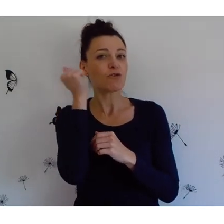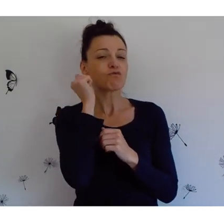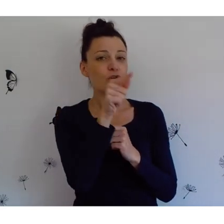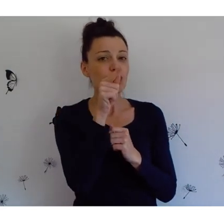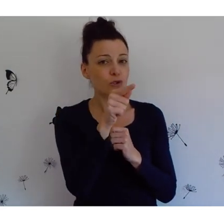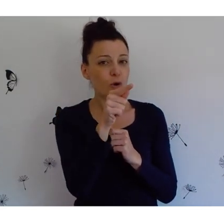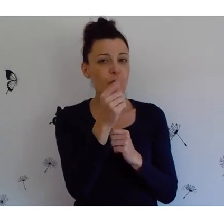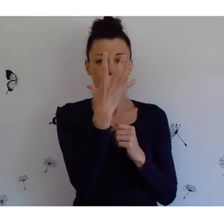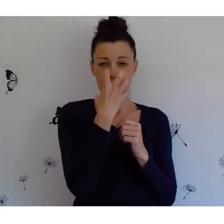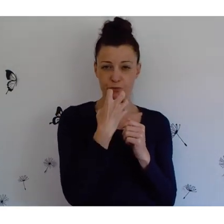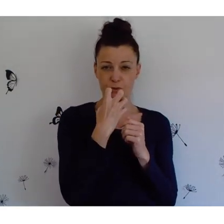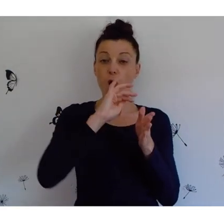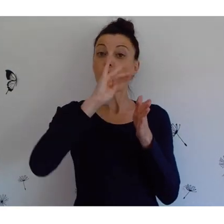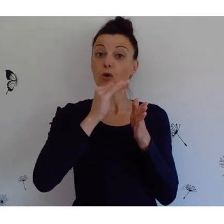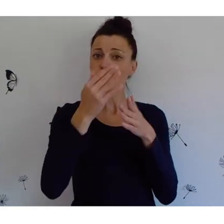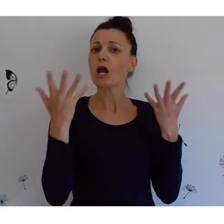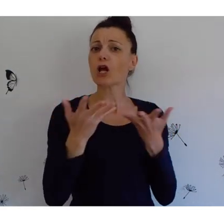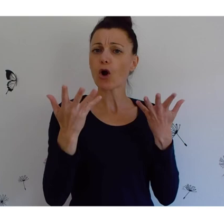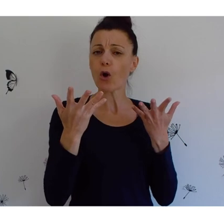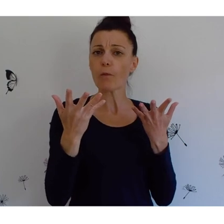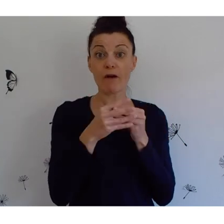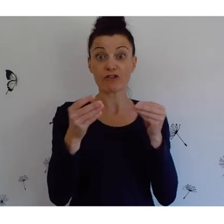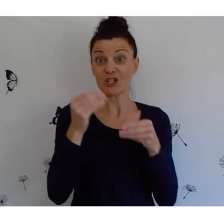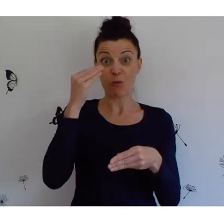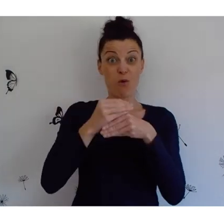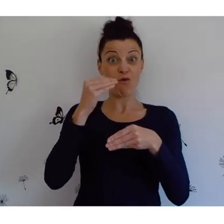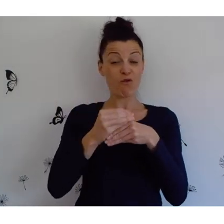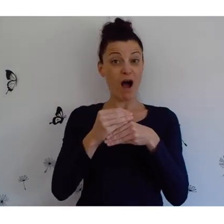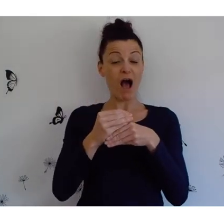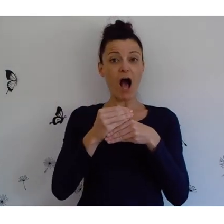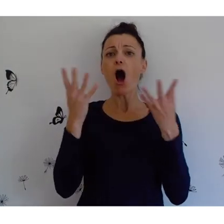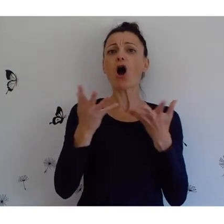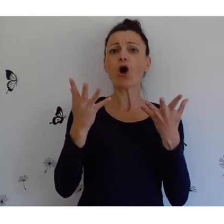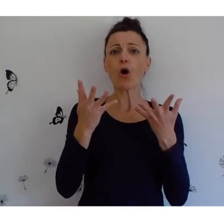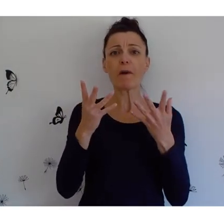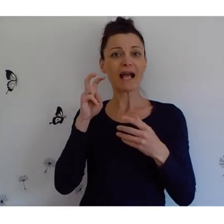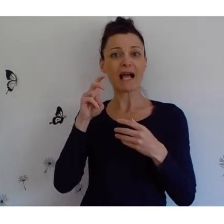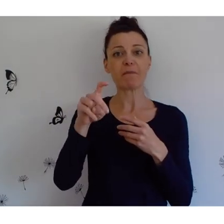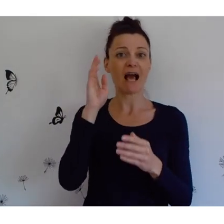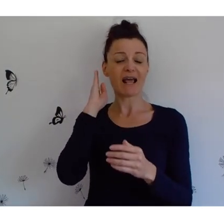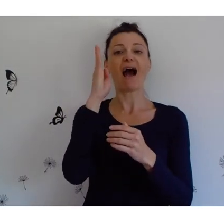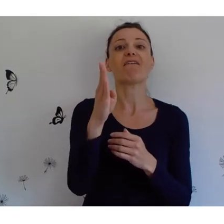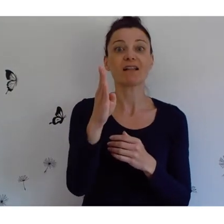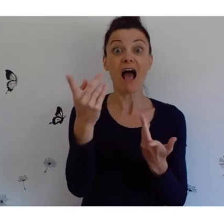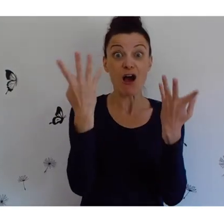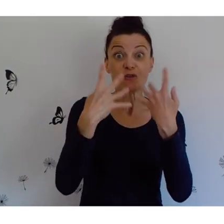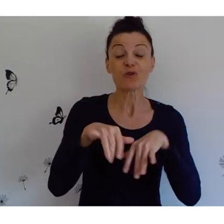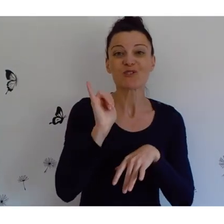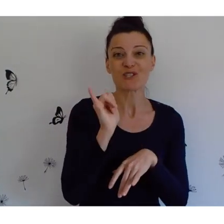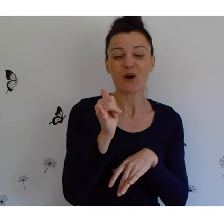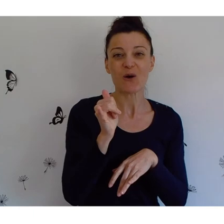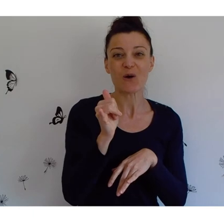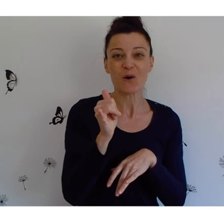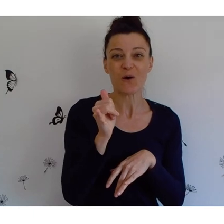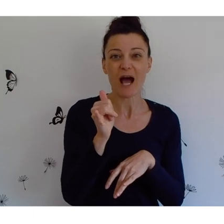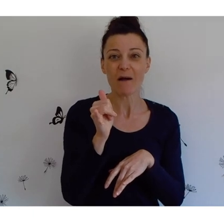buffa. Iniziò a camminare in avanti e il trucco funzionò. Da allora lo